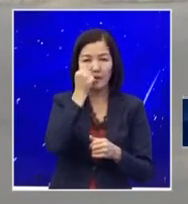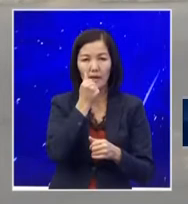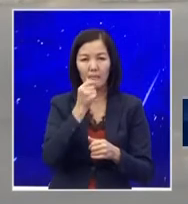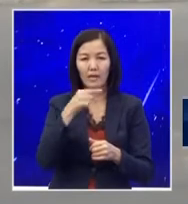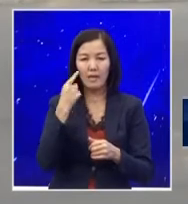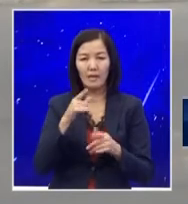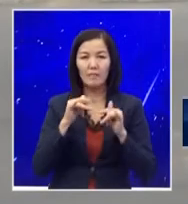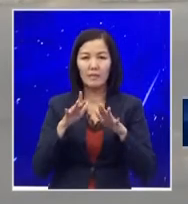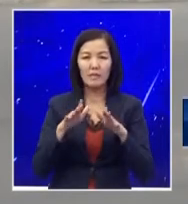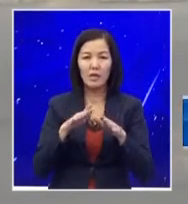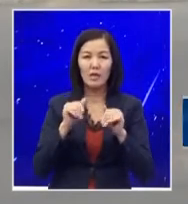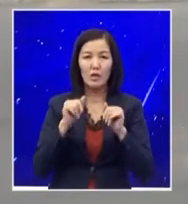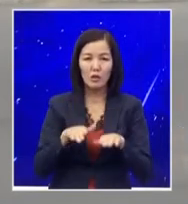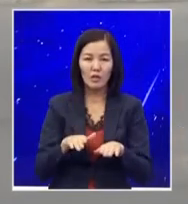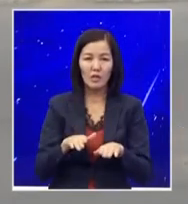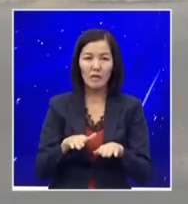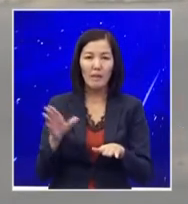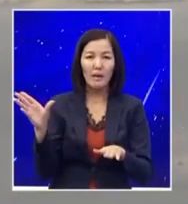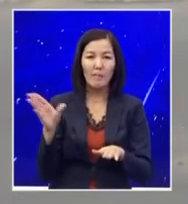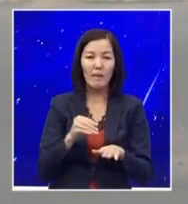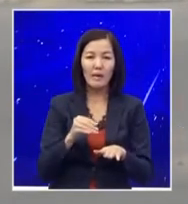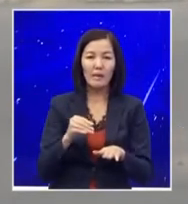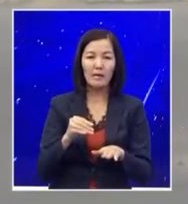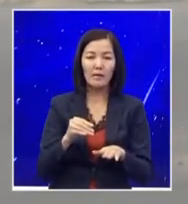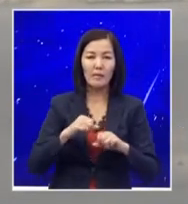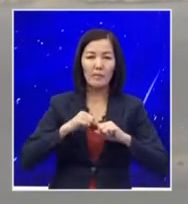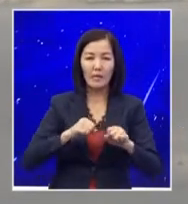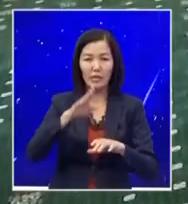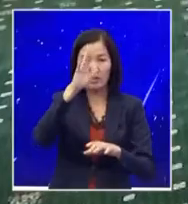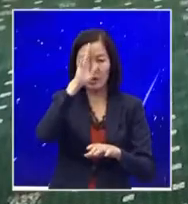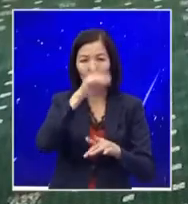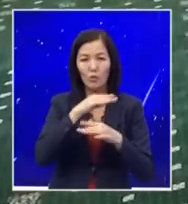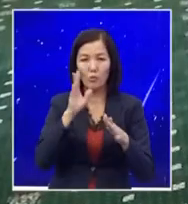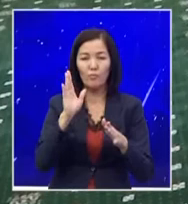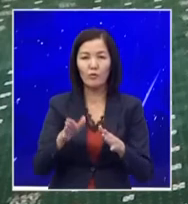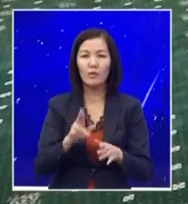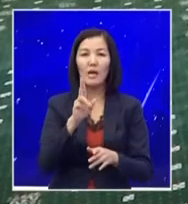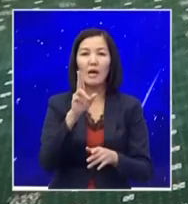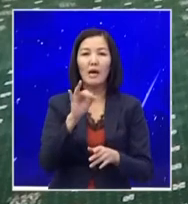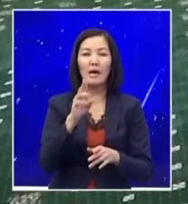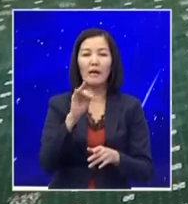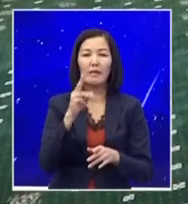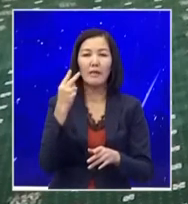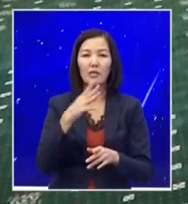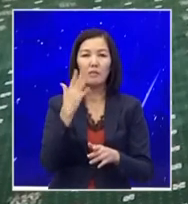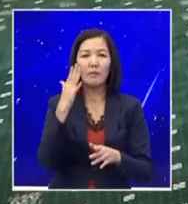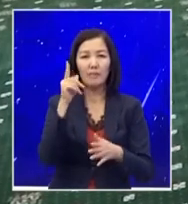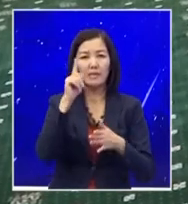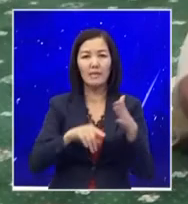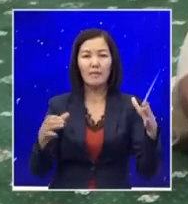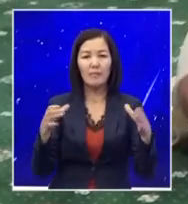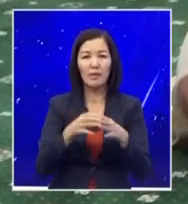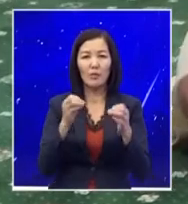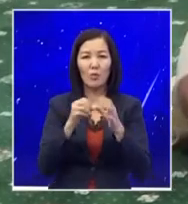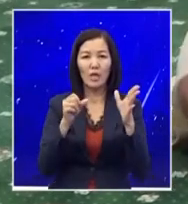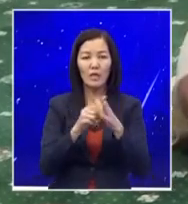істері оңға тартсын. Осындай жігіттер көбейе берсін біздің арамызда. Қаратал ауданында 25 діни бірлестік бар, оның